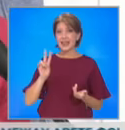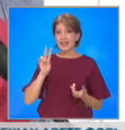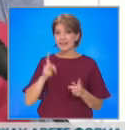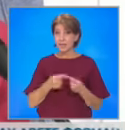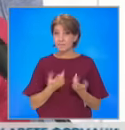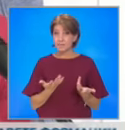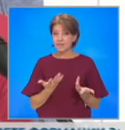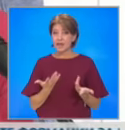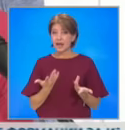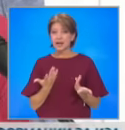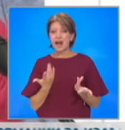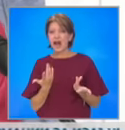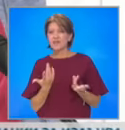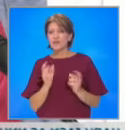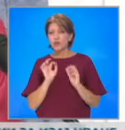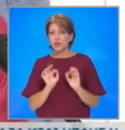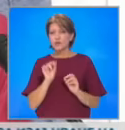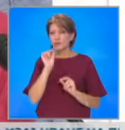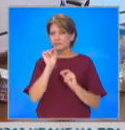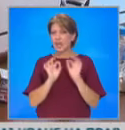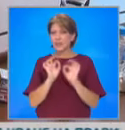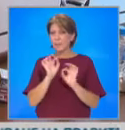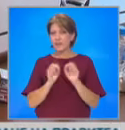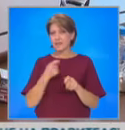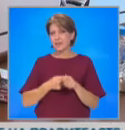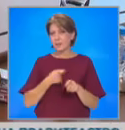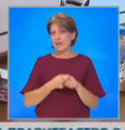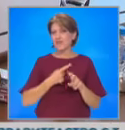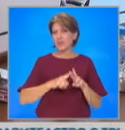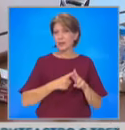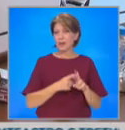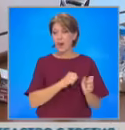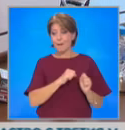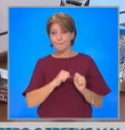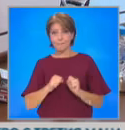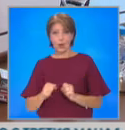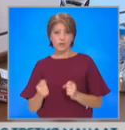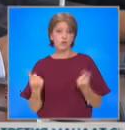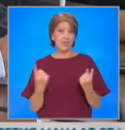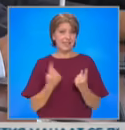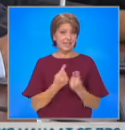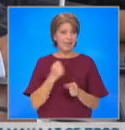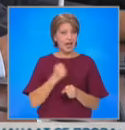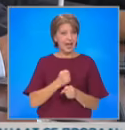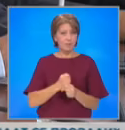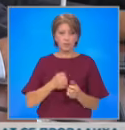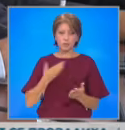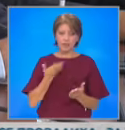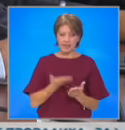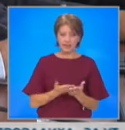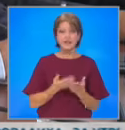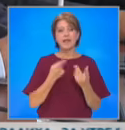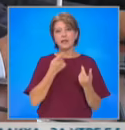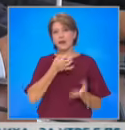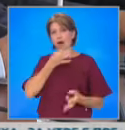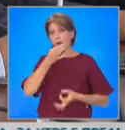какви сметки си прави госпожа Нинова. По-късно на среща с работодатели и синдикати Нинова обясни, че целта на срещите